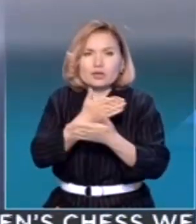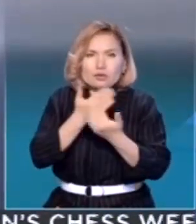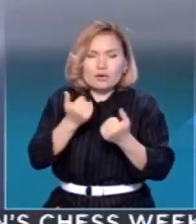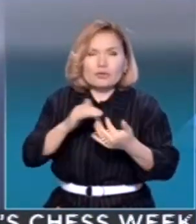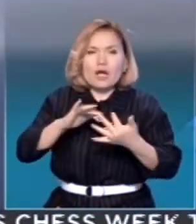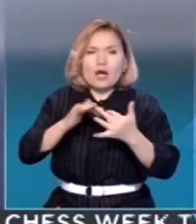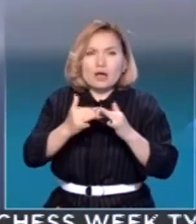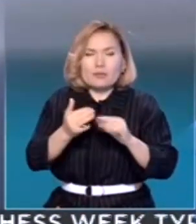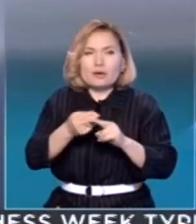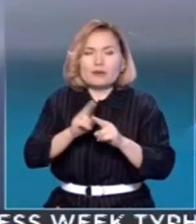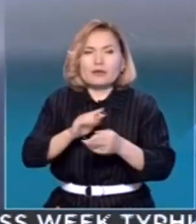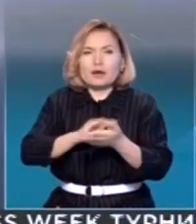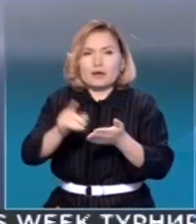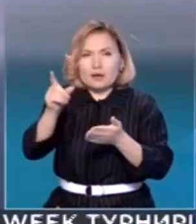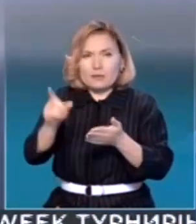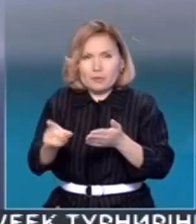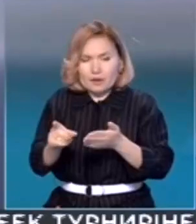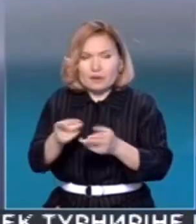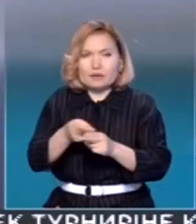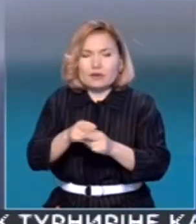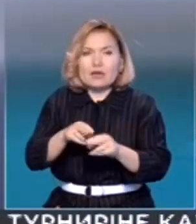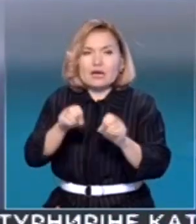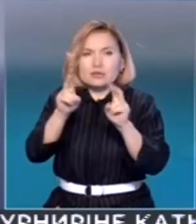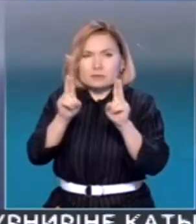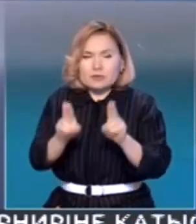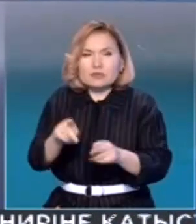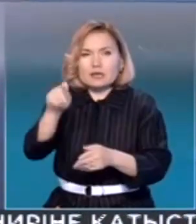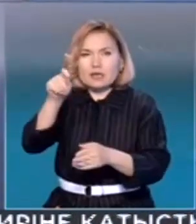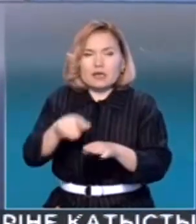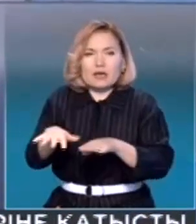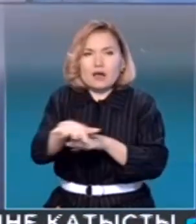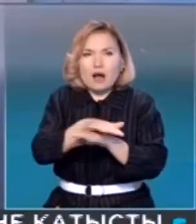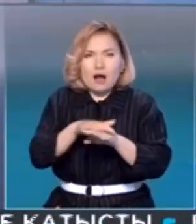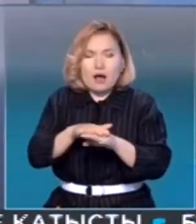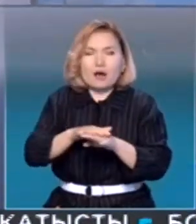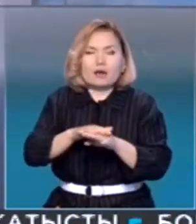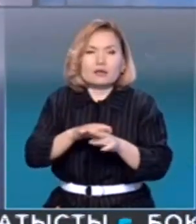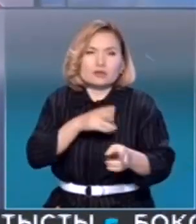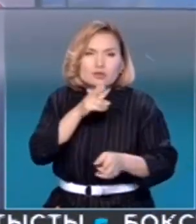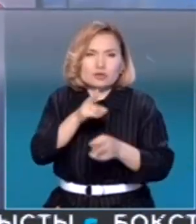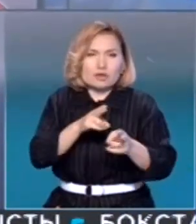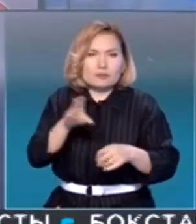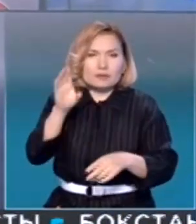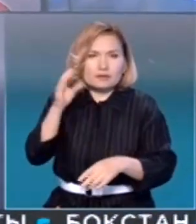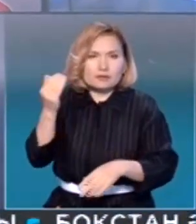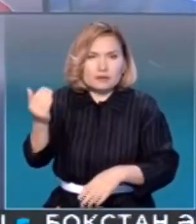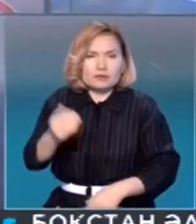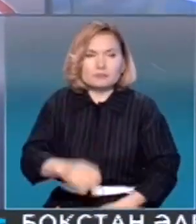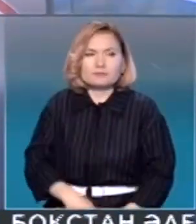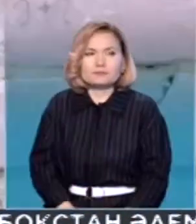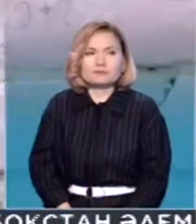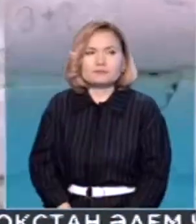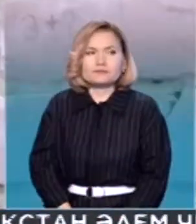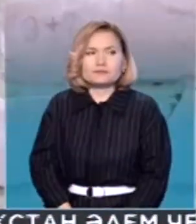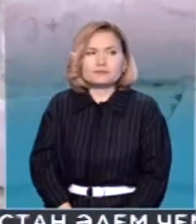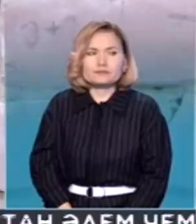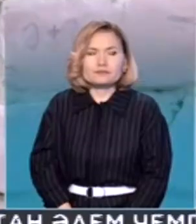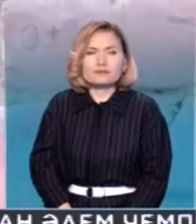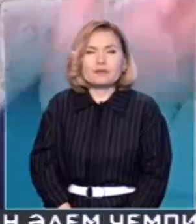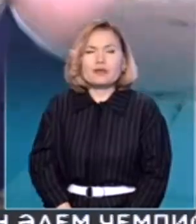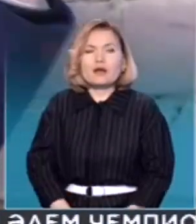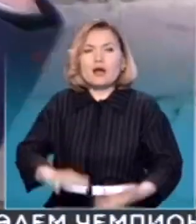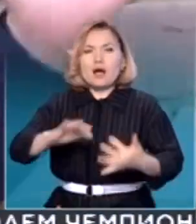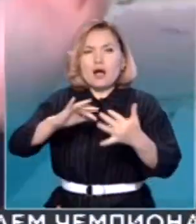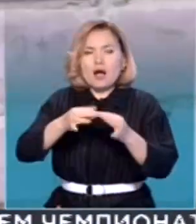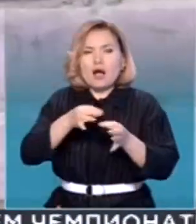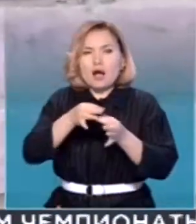Сондай ауылдардың біріне тілшіміз Ержан Жақып арнайы барып, тұрғындардың талап тілектерін тыңдады. Қызылкесік ауылында